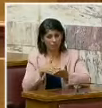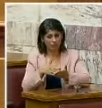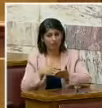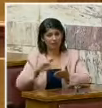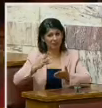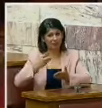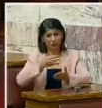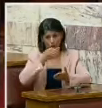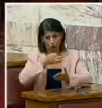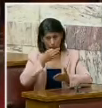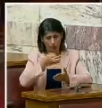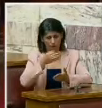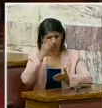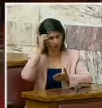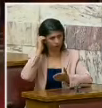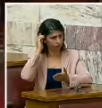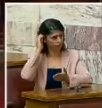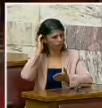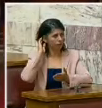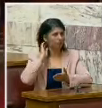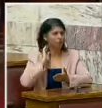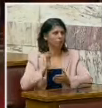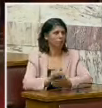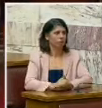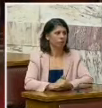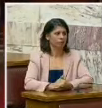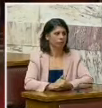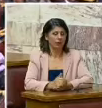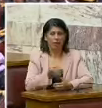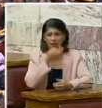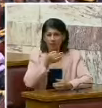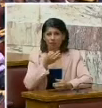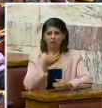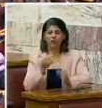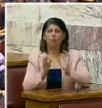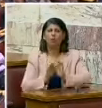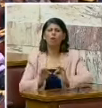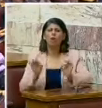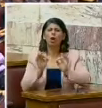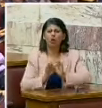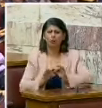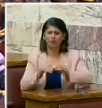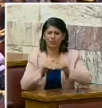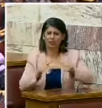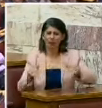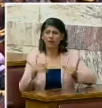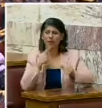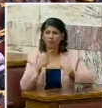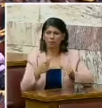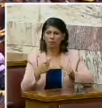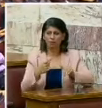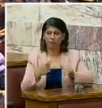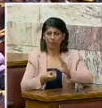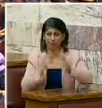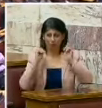τριτολογία σας. Αναφερθήκατε στην προληπτική γραμμή. Καταρχάς, μιλήσατε ότι η Νέα Δημοκρατία ζητάει προληπτική γραμμή. Ουδέποτε